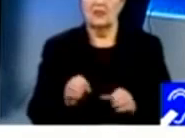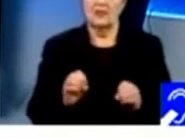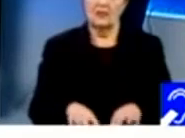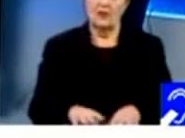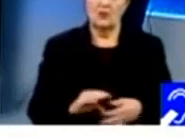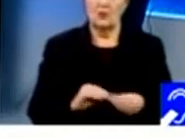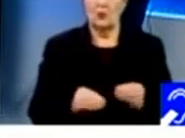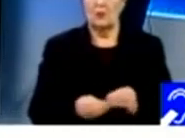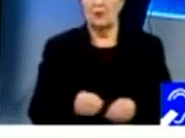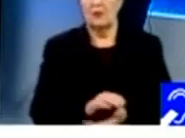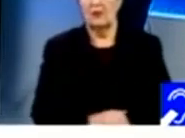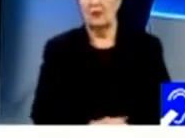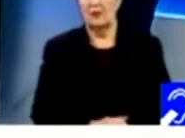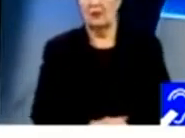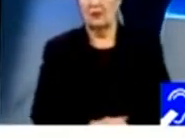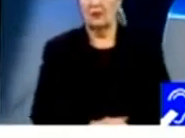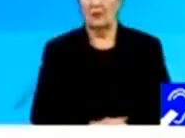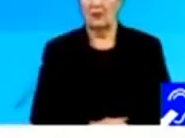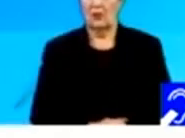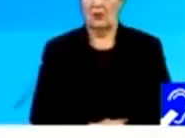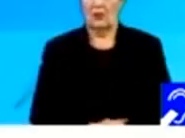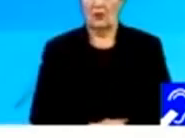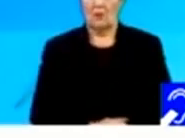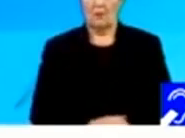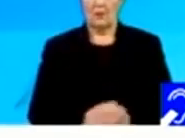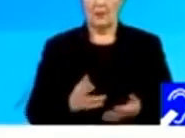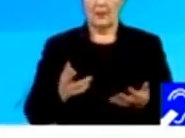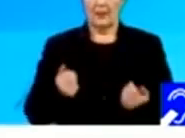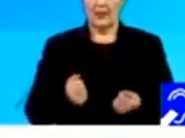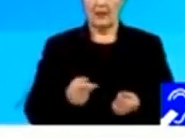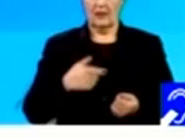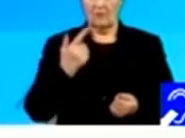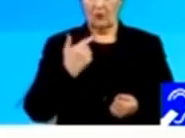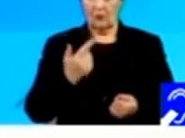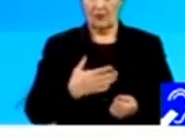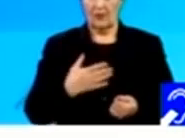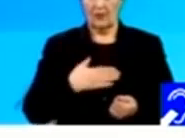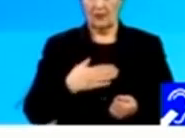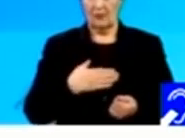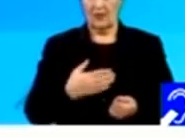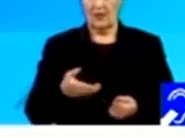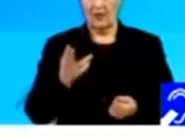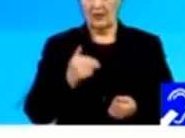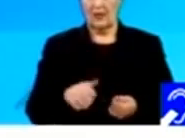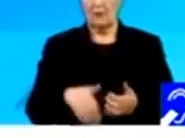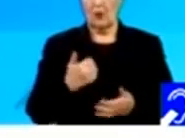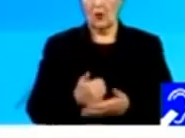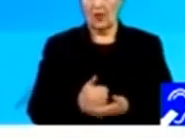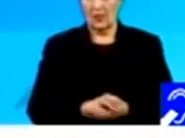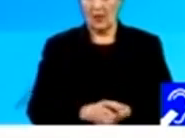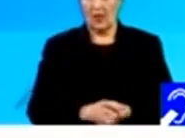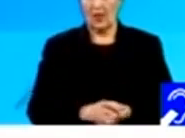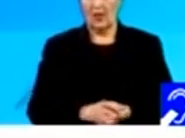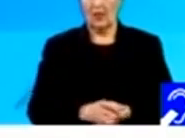probleme și dacă ați estimat și anumite costuri? Vă rog. Da, în principal am vorbit despre direcțiile mele de prioritare.